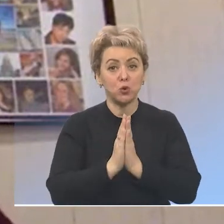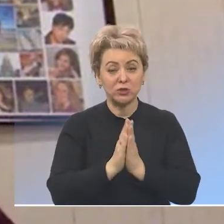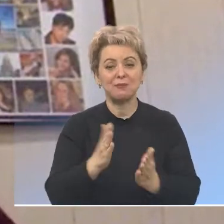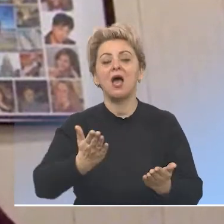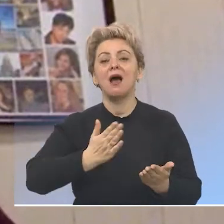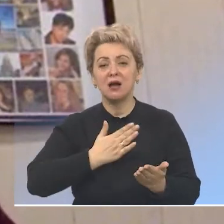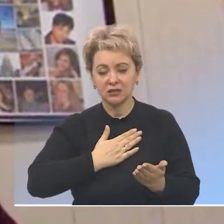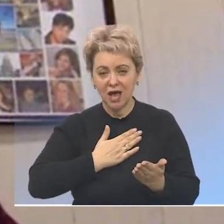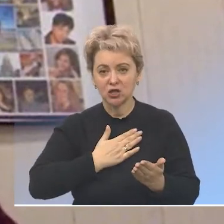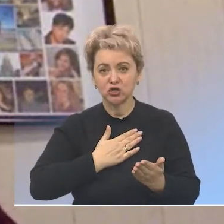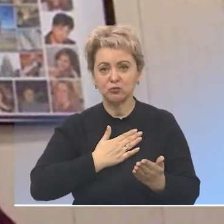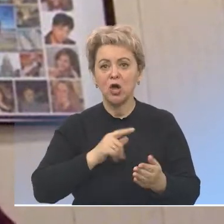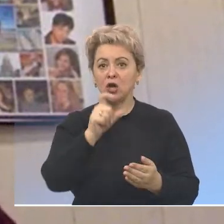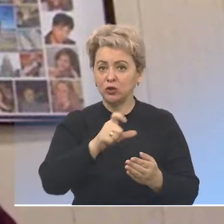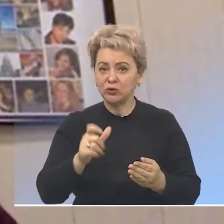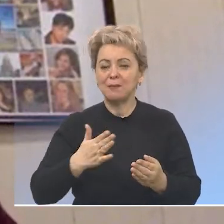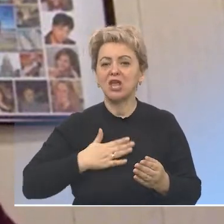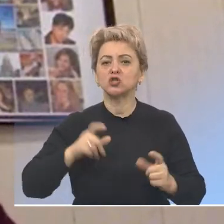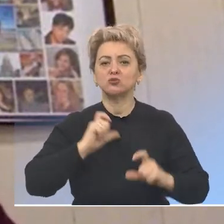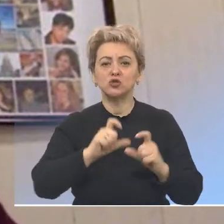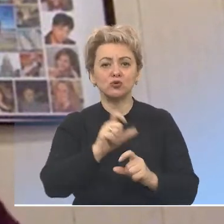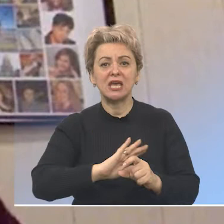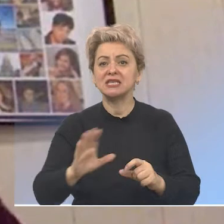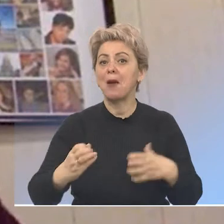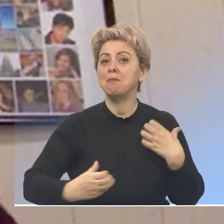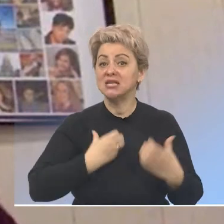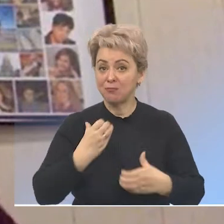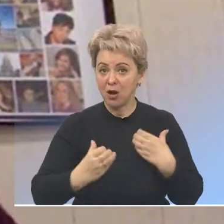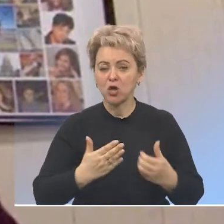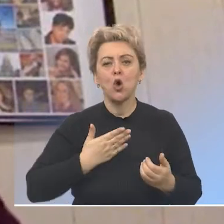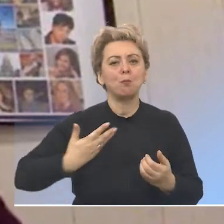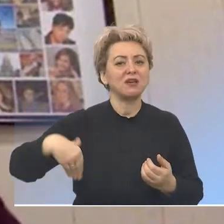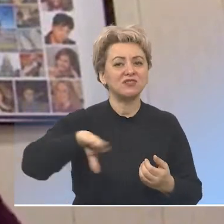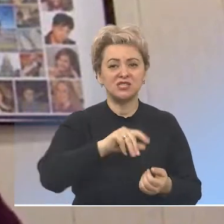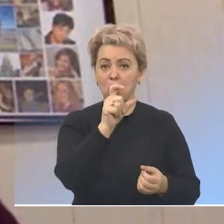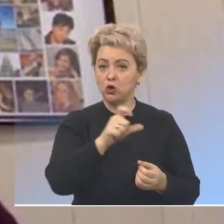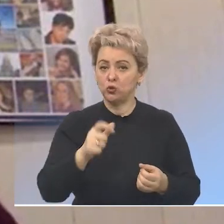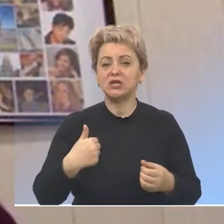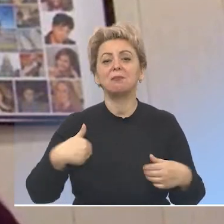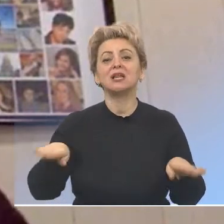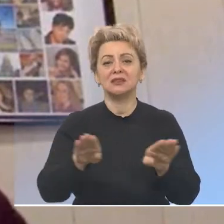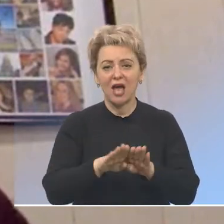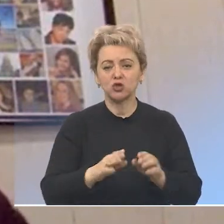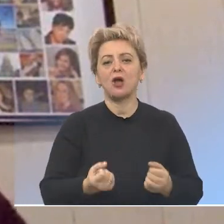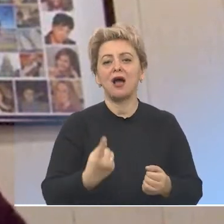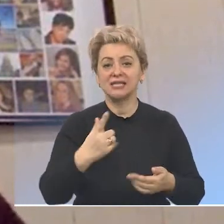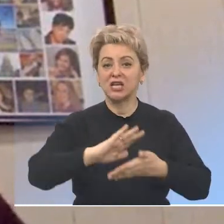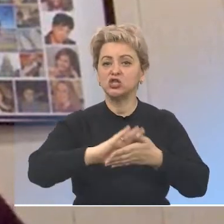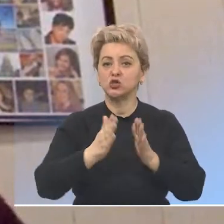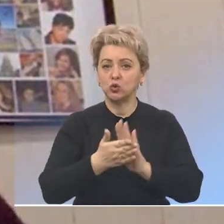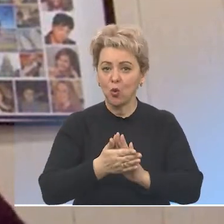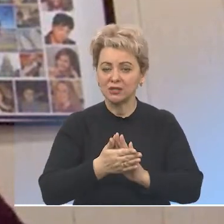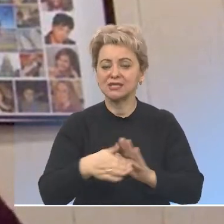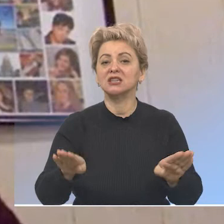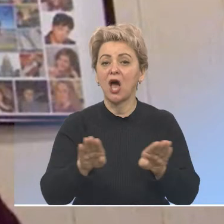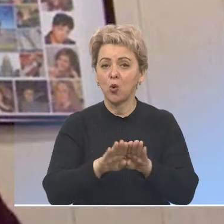просьба к нашим туристам, к нашим клиентам, просто не паниковать. Мы все люди, мы точно так же оказались в